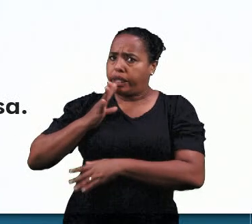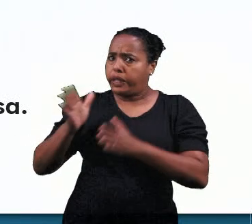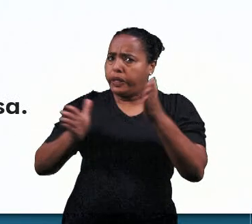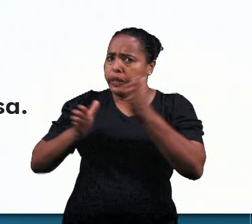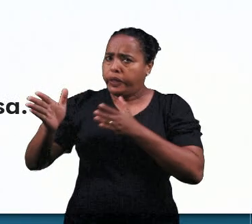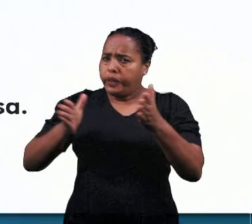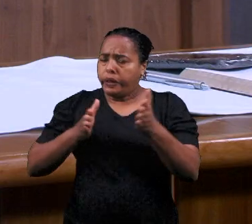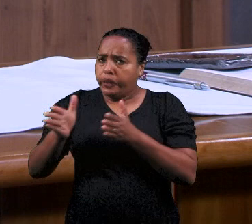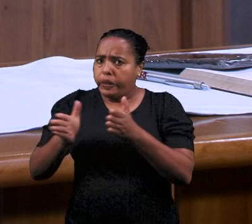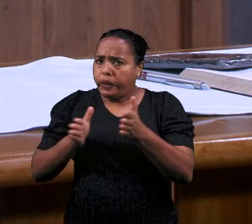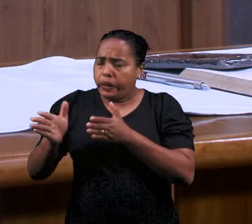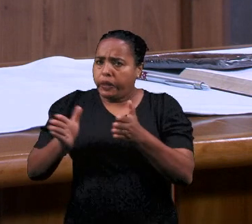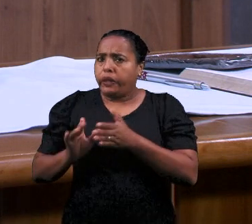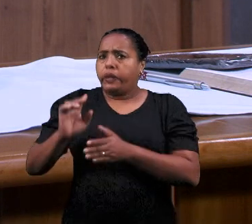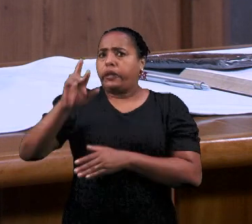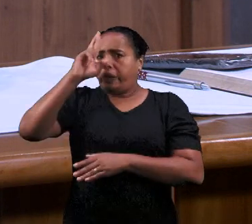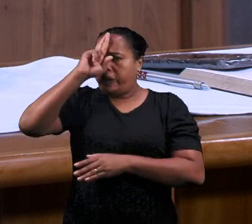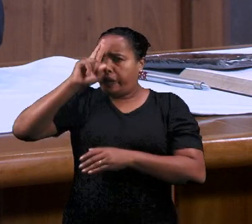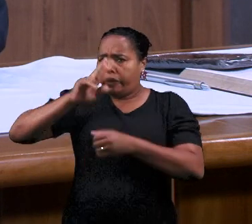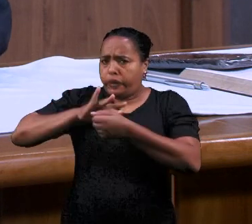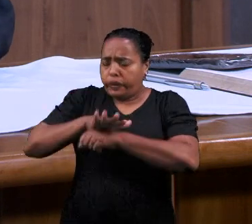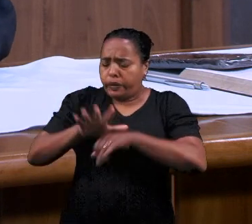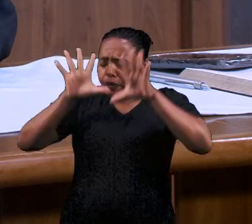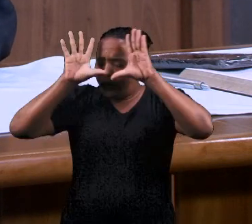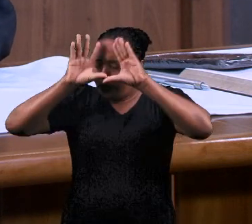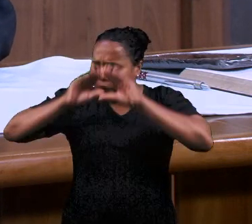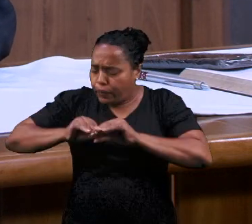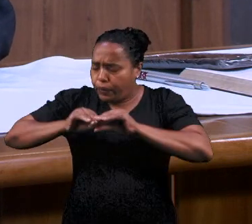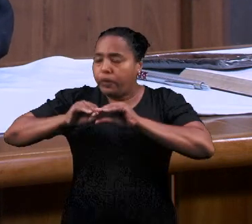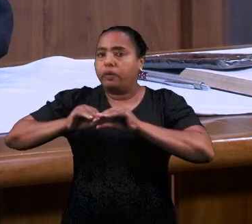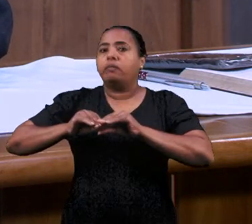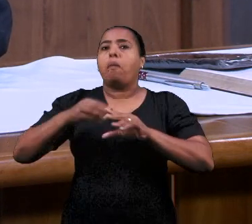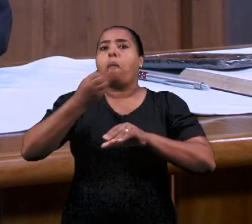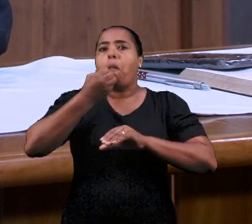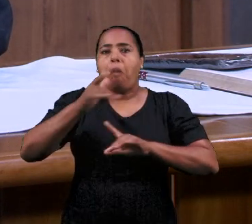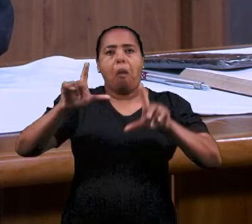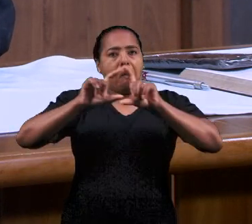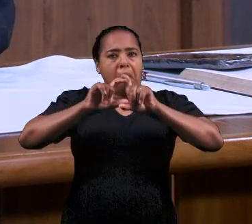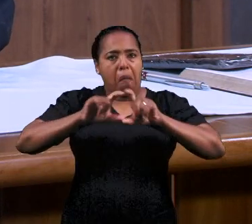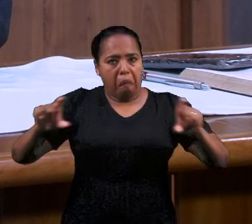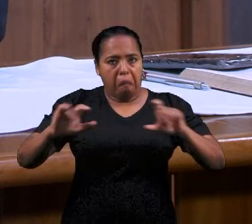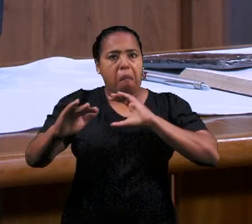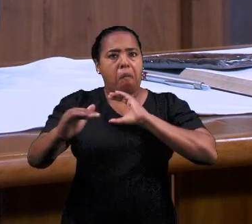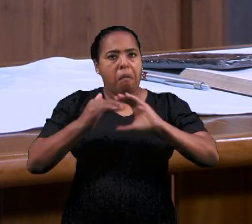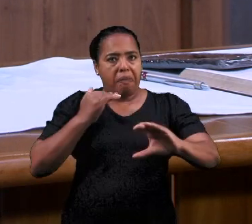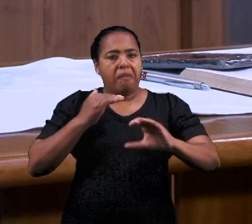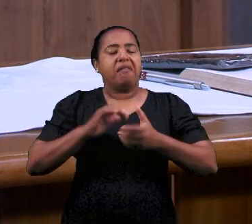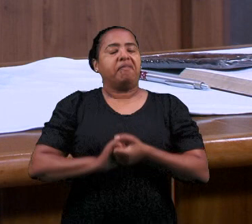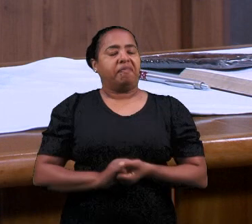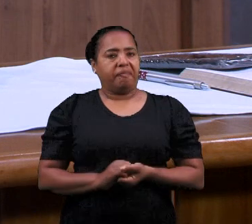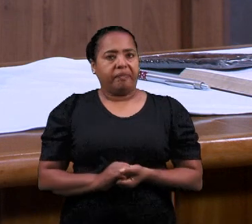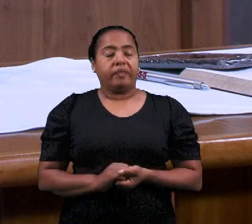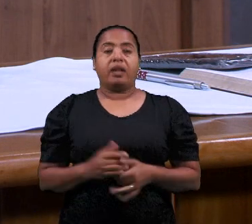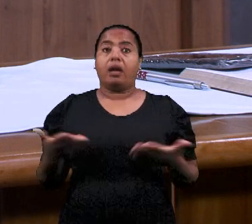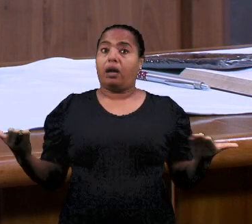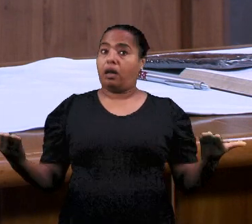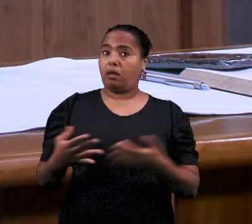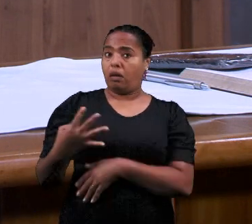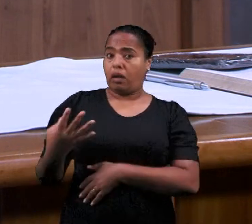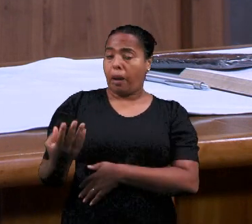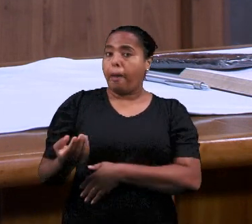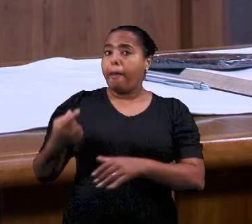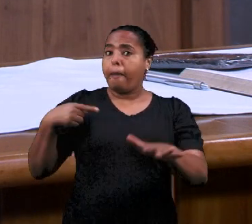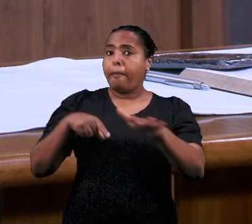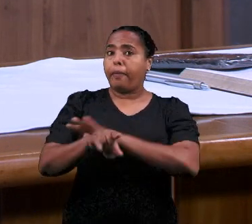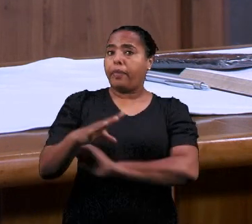connaît ce moment. Minuit, c'est une période de ténèbres. Très bien placée cette phrase envoyée par notre frère. Nous partons maintenant à notre